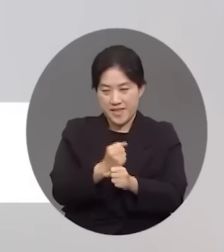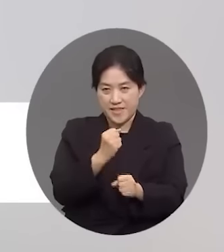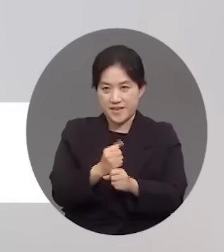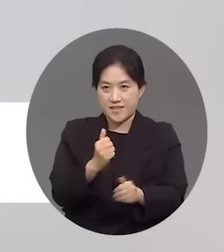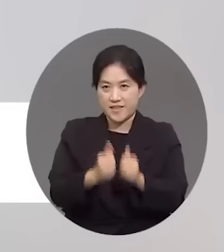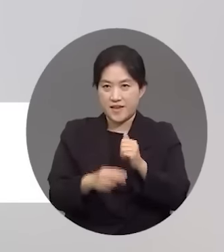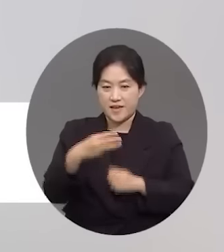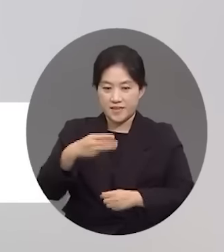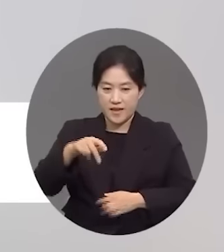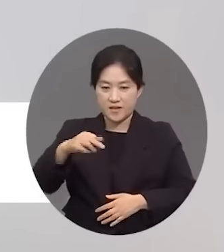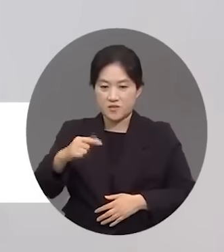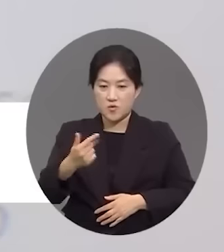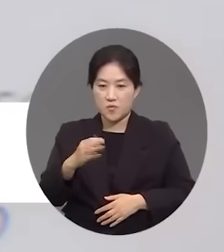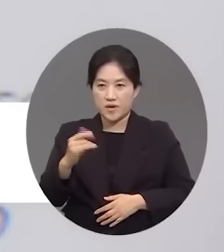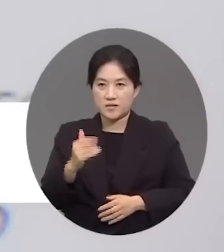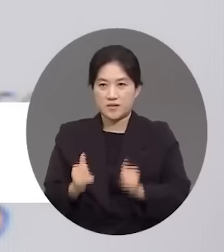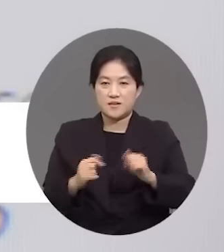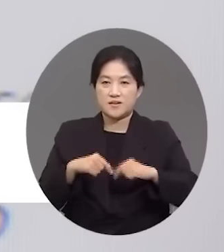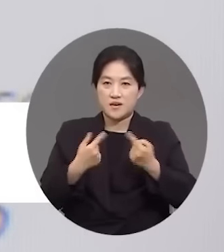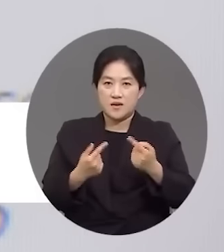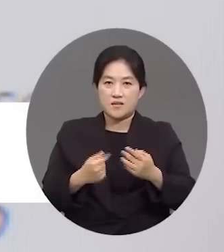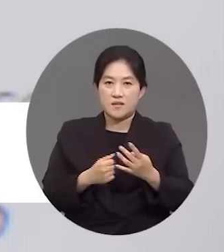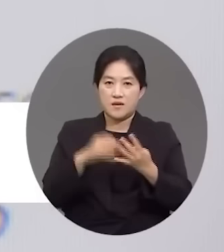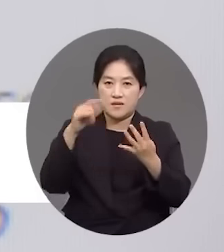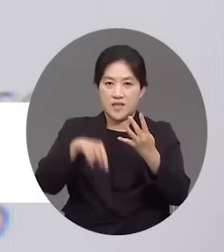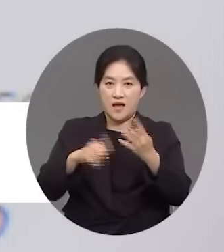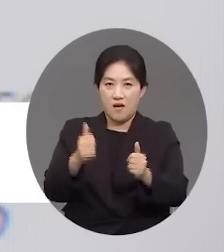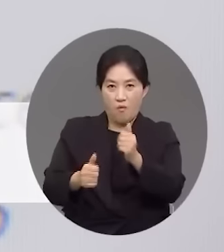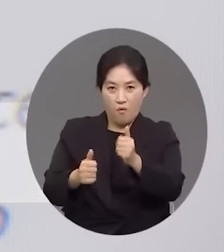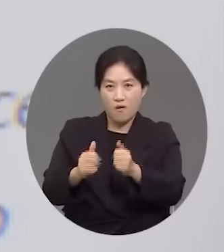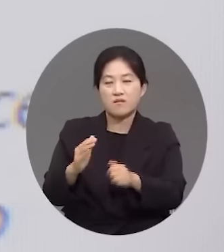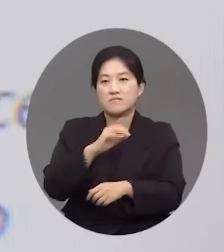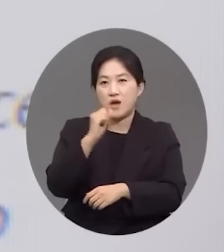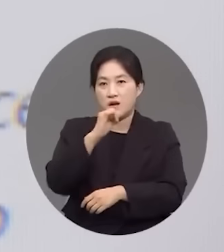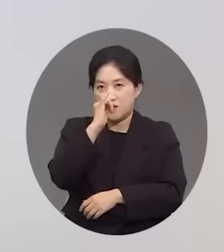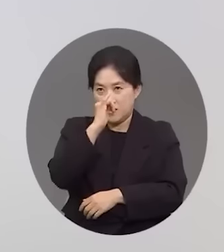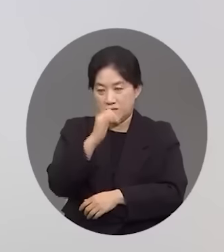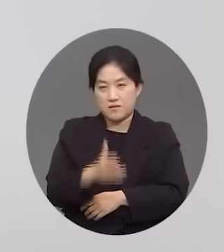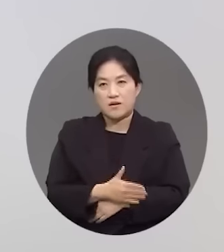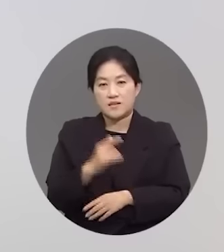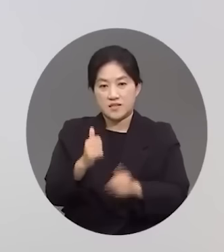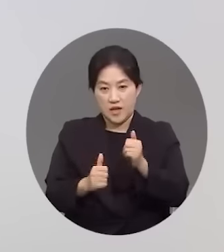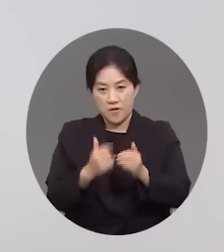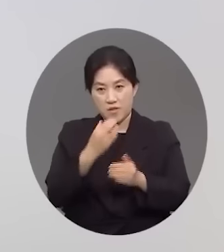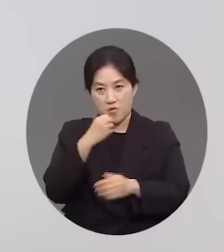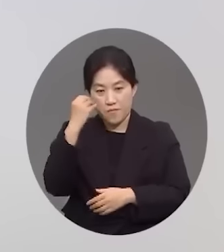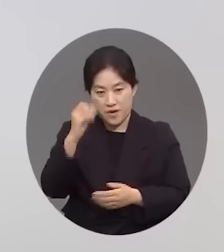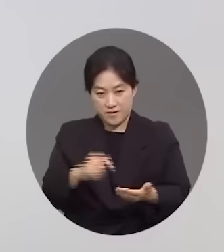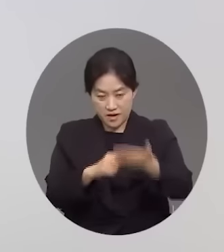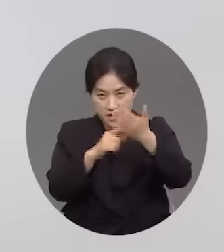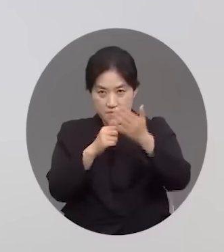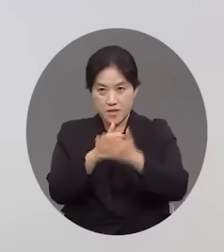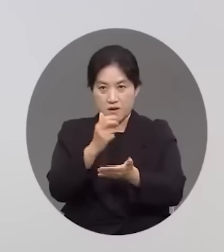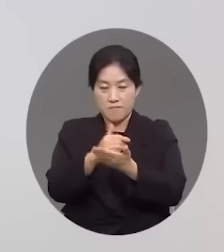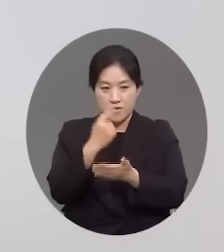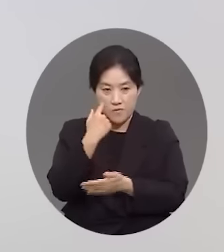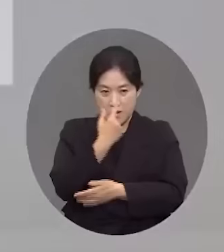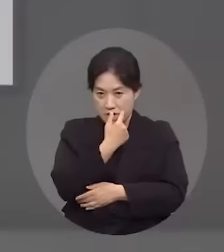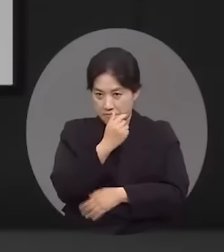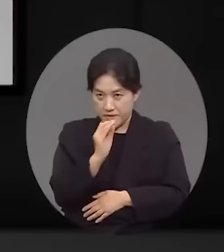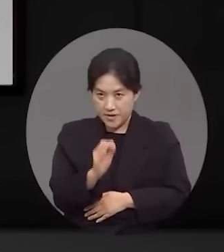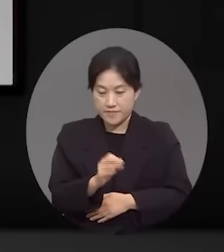테크노베이션도 출품해 준결승에 진출하는 성과를 내기도 했습니다이 대회 홈페이지 에서 규정을